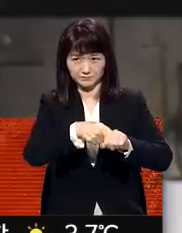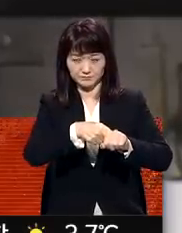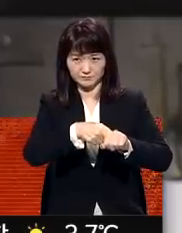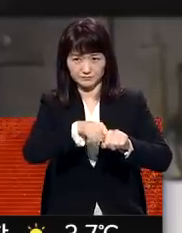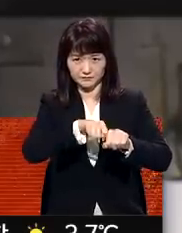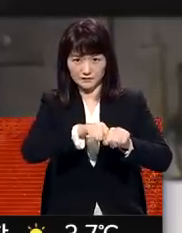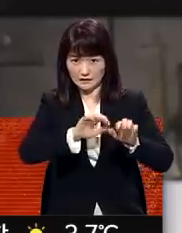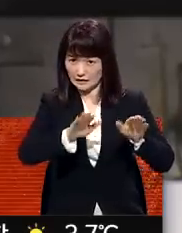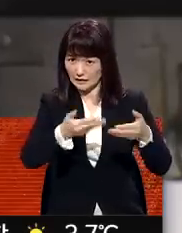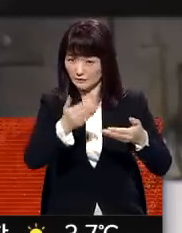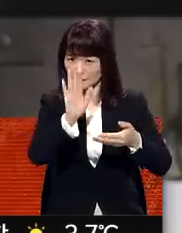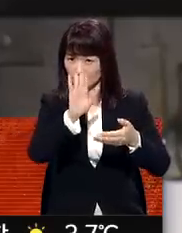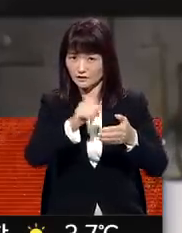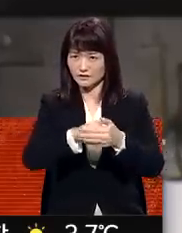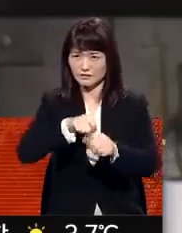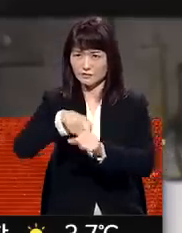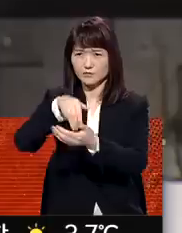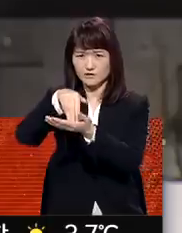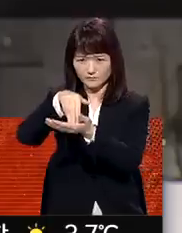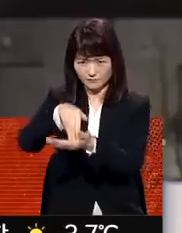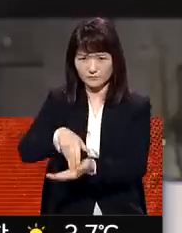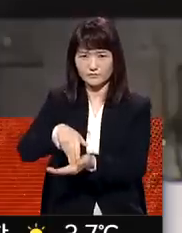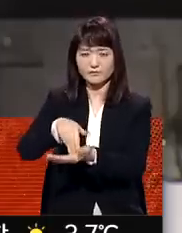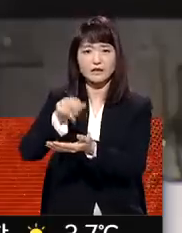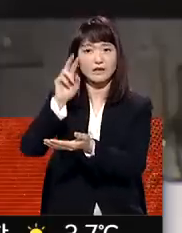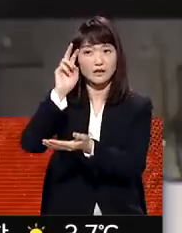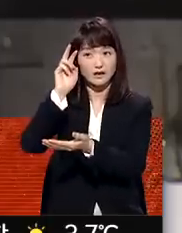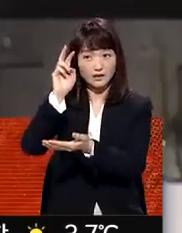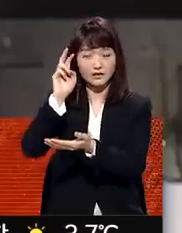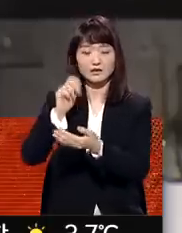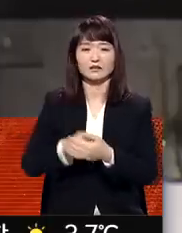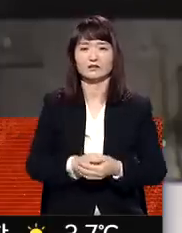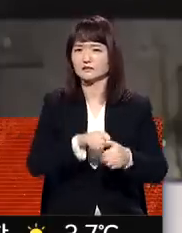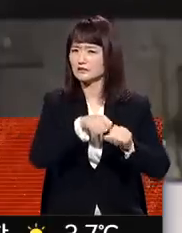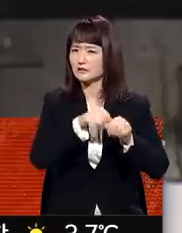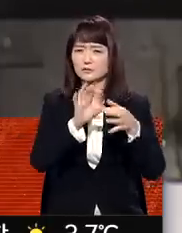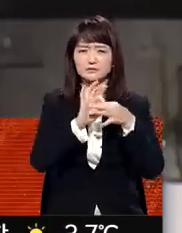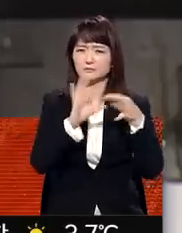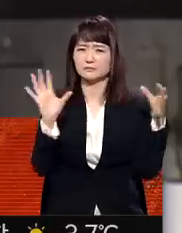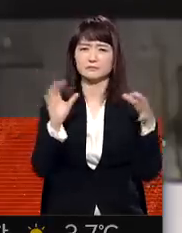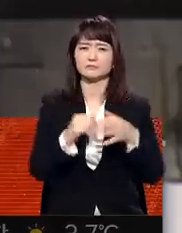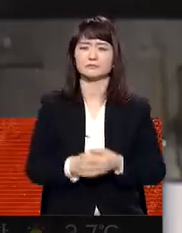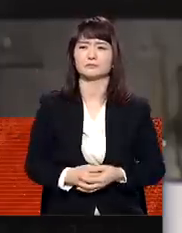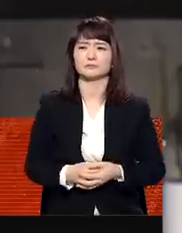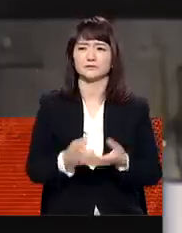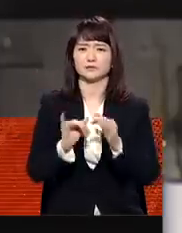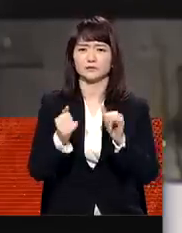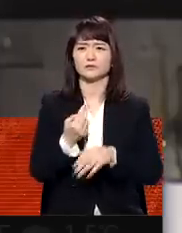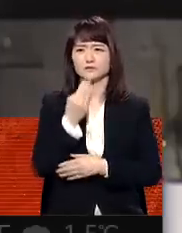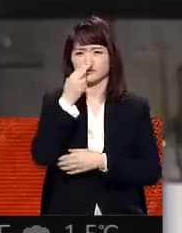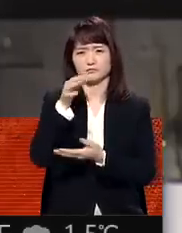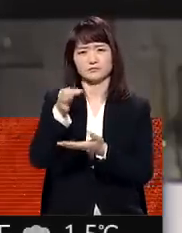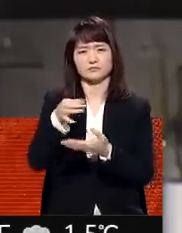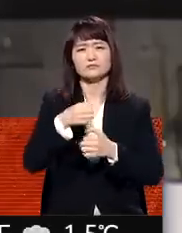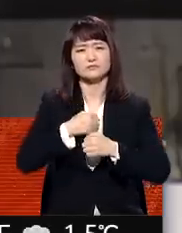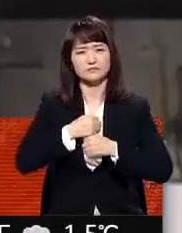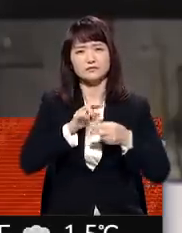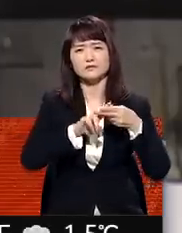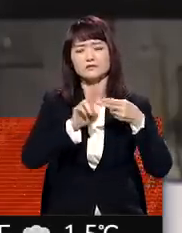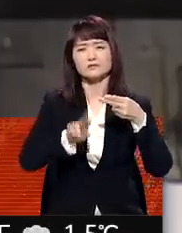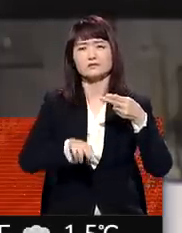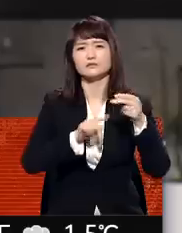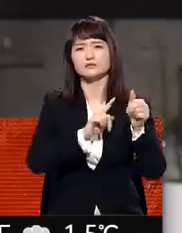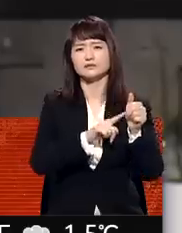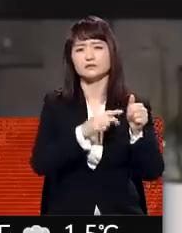중증 기회를 받을 것이라고 생각이 드는데요 징계가 문제가 아니고 국민의 생명과 재산을 지키는 형사들이